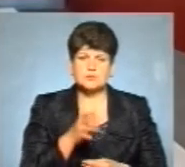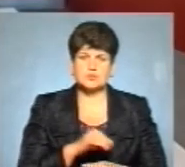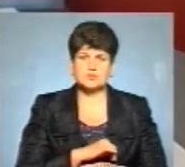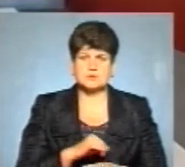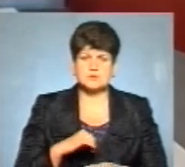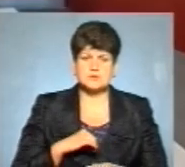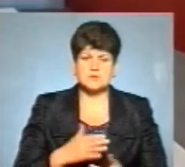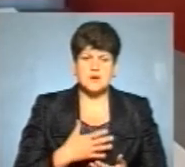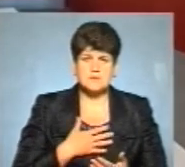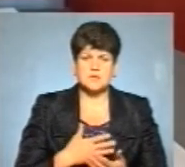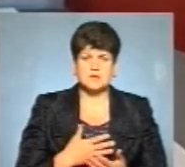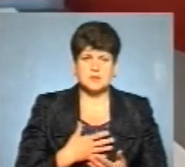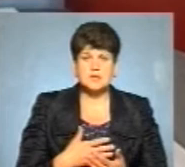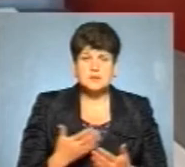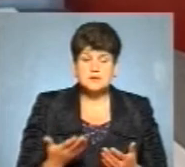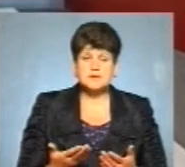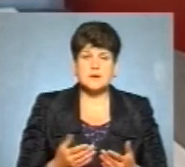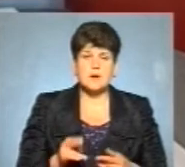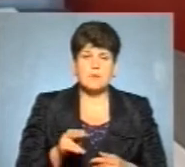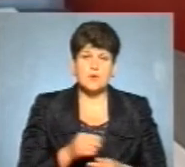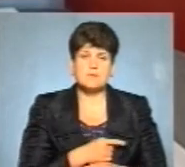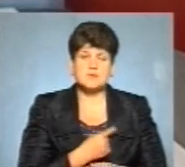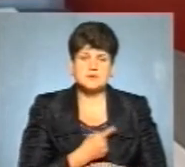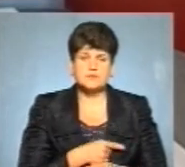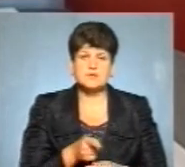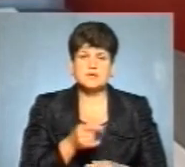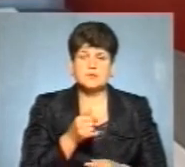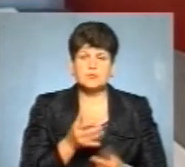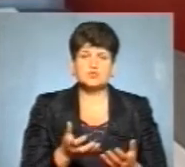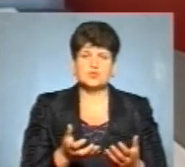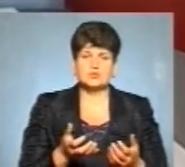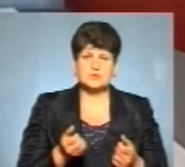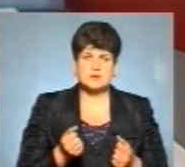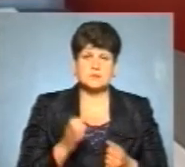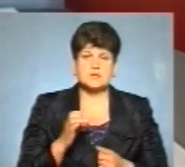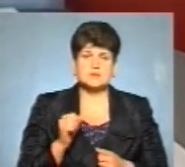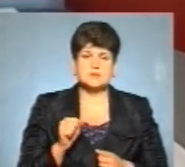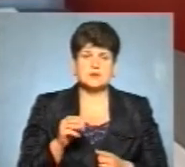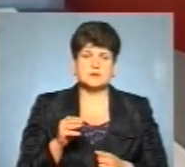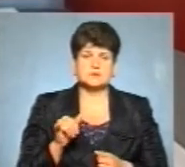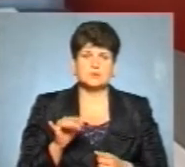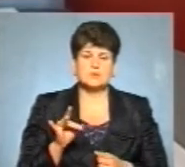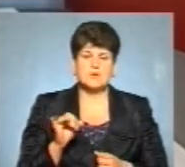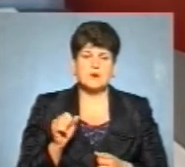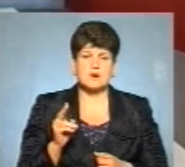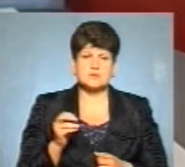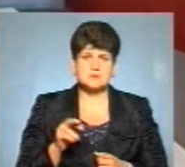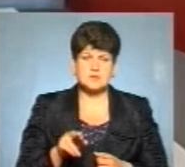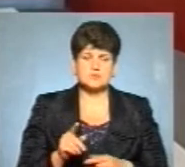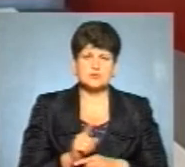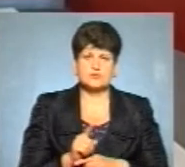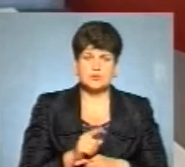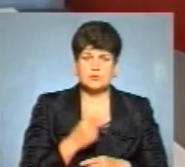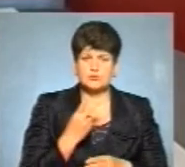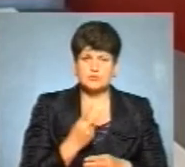дихати. По-простому, а по-медичному вони не можуть утримувати сатурацію. Тобто, якщо в нормі показники